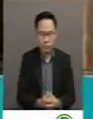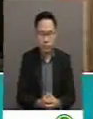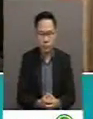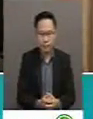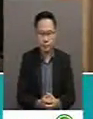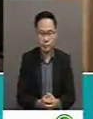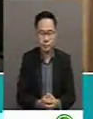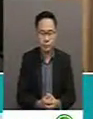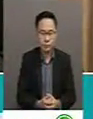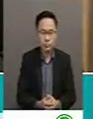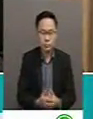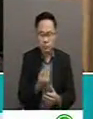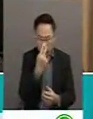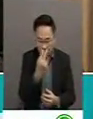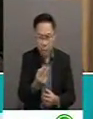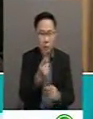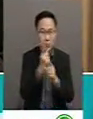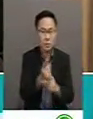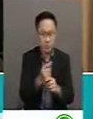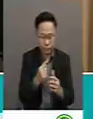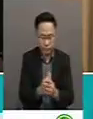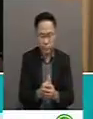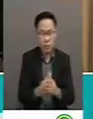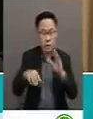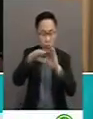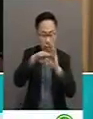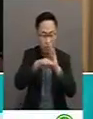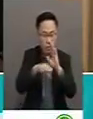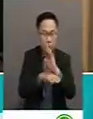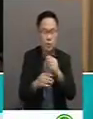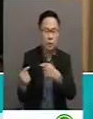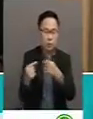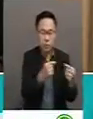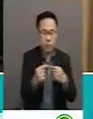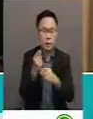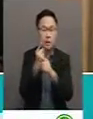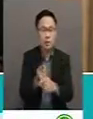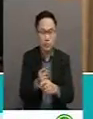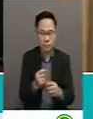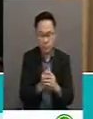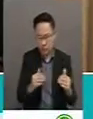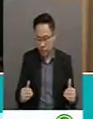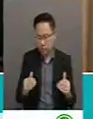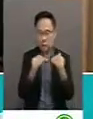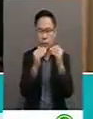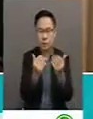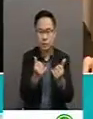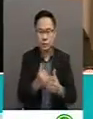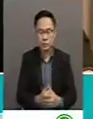สอบสวนด้วยนะครับต้องให้ทางกระบวนการยุติธรรมเนี่ยดำเนินไปอย่างที่เที่ยงธรรมและถูกต้อง